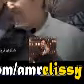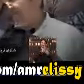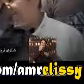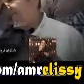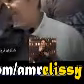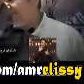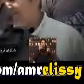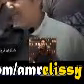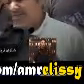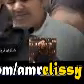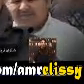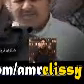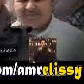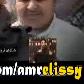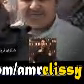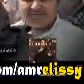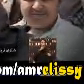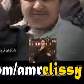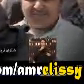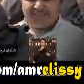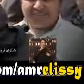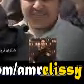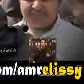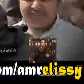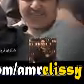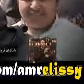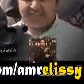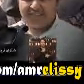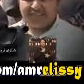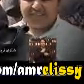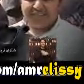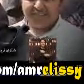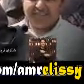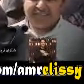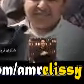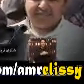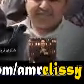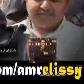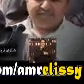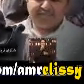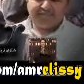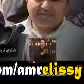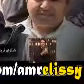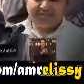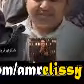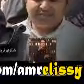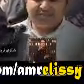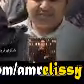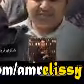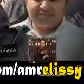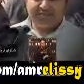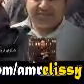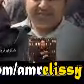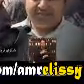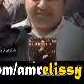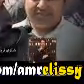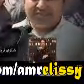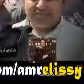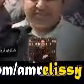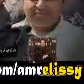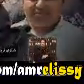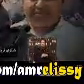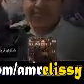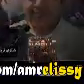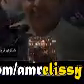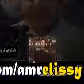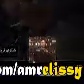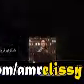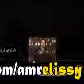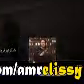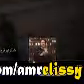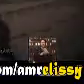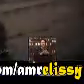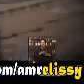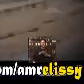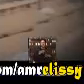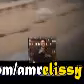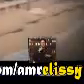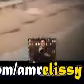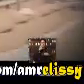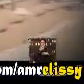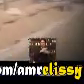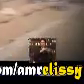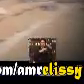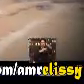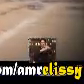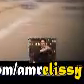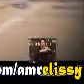فطلعت لنا القرارات واحنا كلنا ناس بنعاني في الفقر والجوع والمرض وما شايفينش ولا حد مسؤول جاي ايه بصفنا. بنينا في